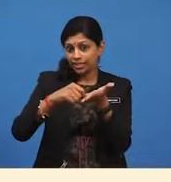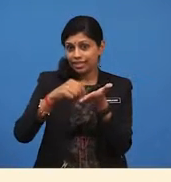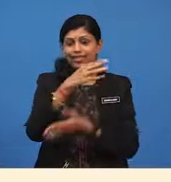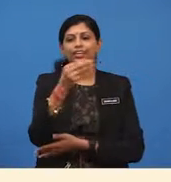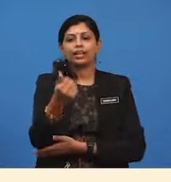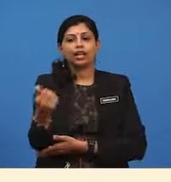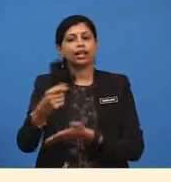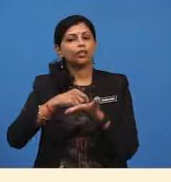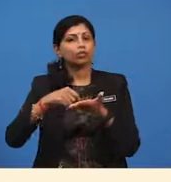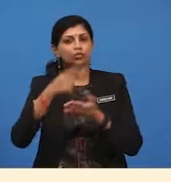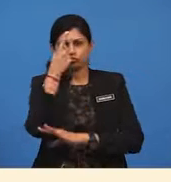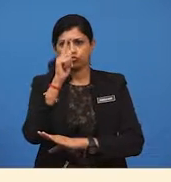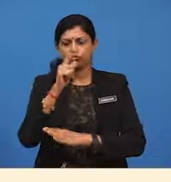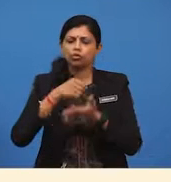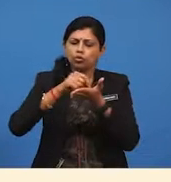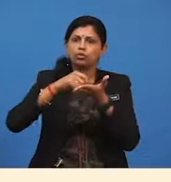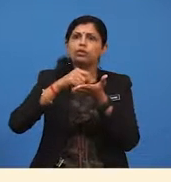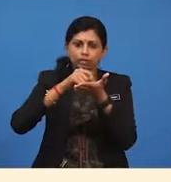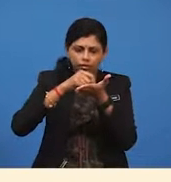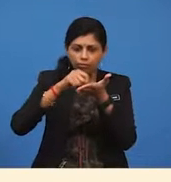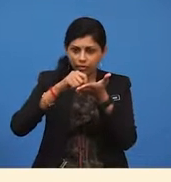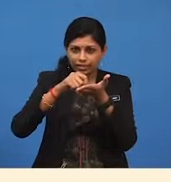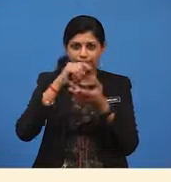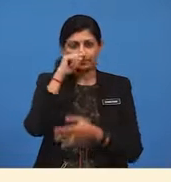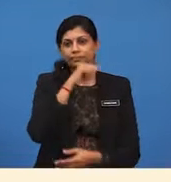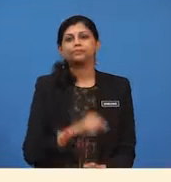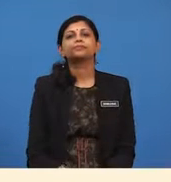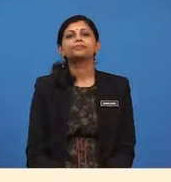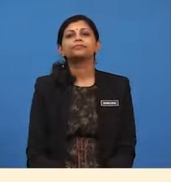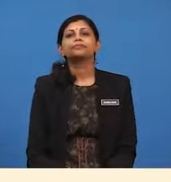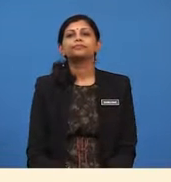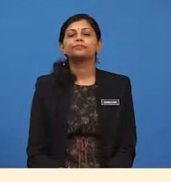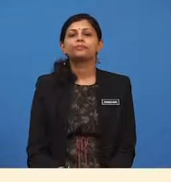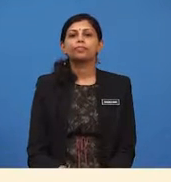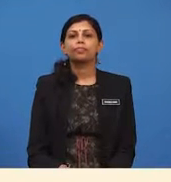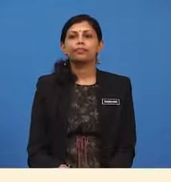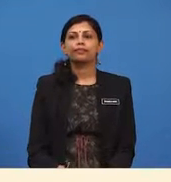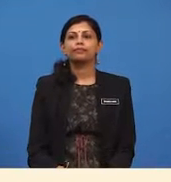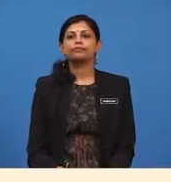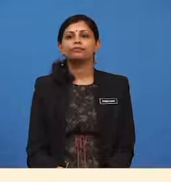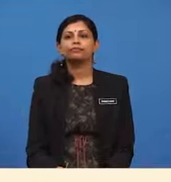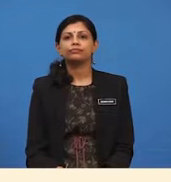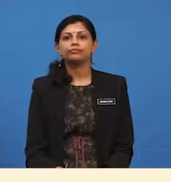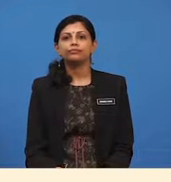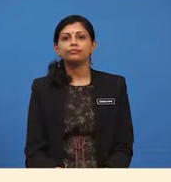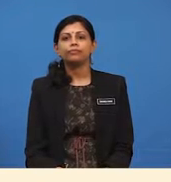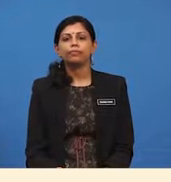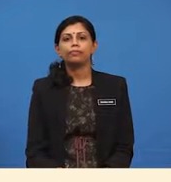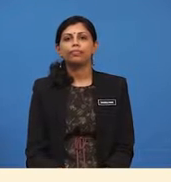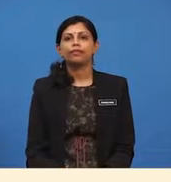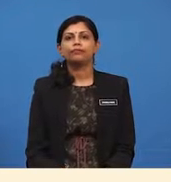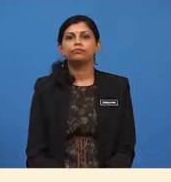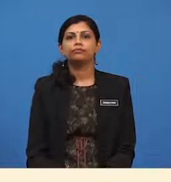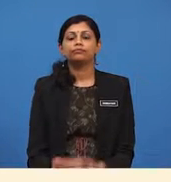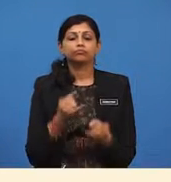tulis untuk memudahkan murid-murid membuat catatan di sepanjang pembelajaran kita pada hari ini.